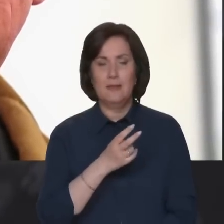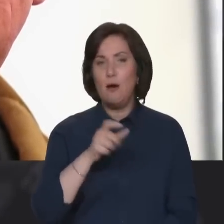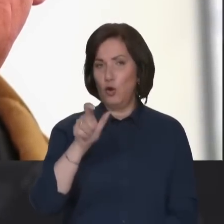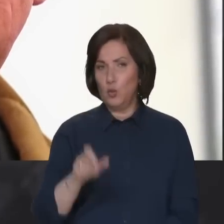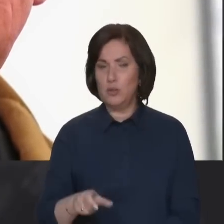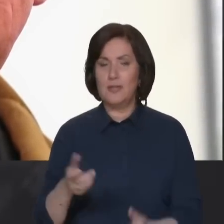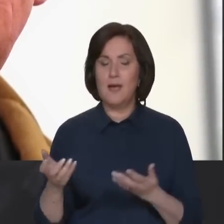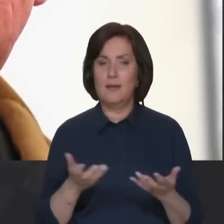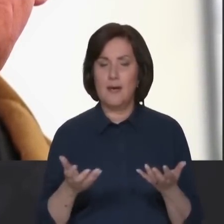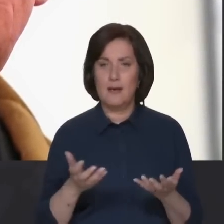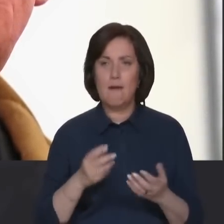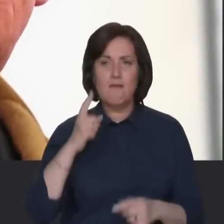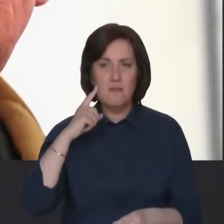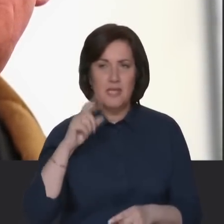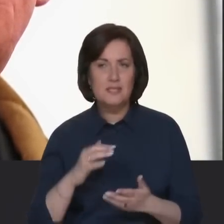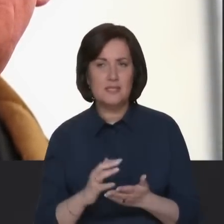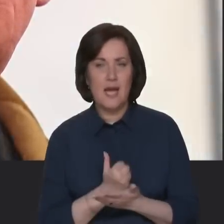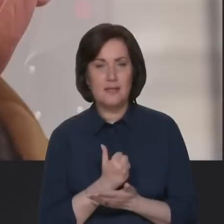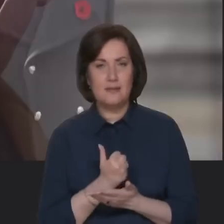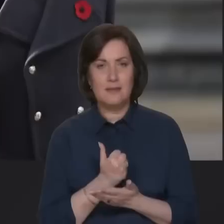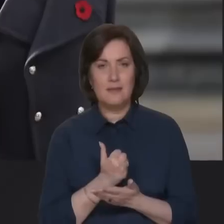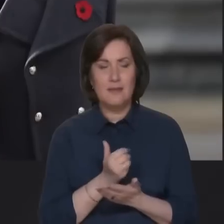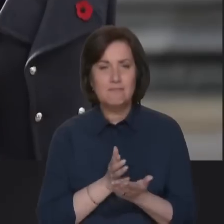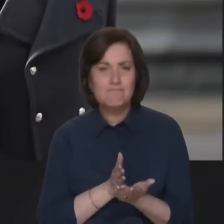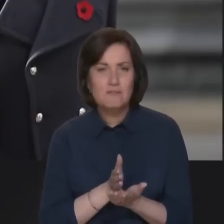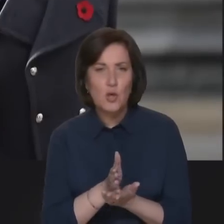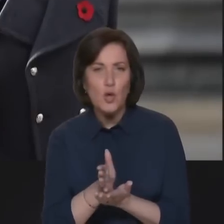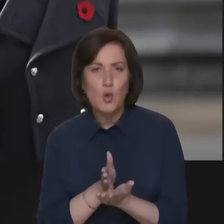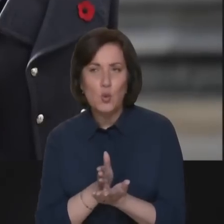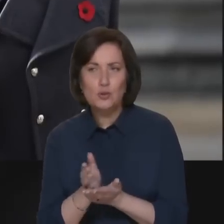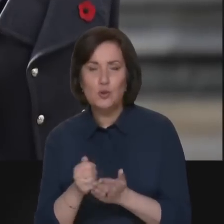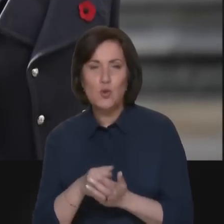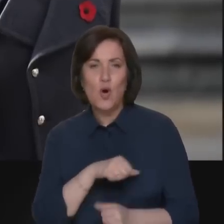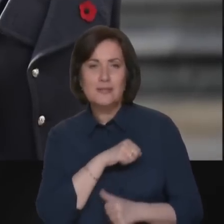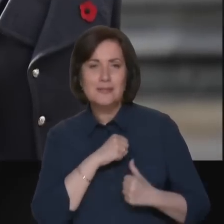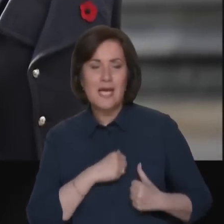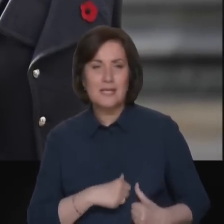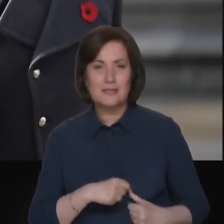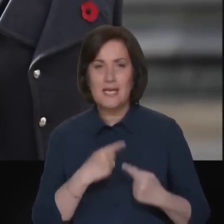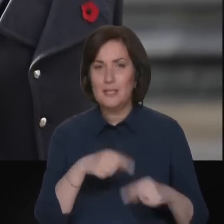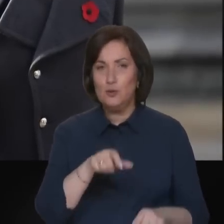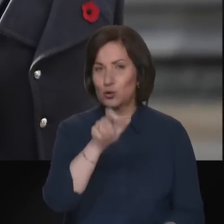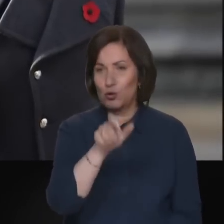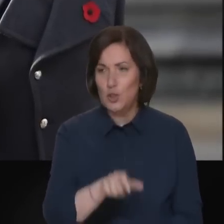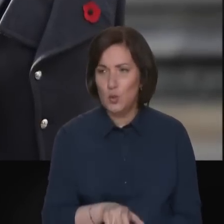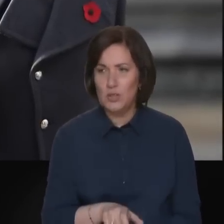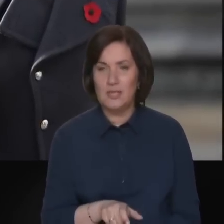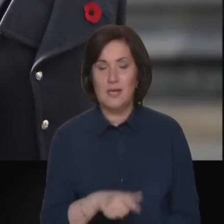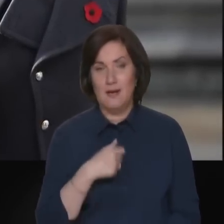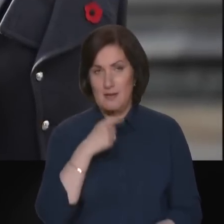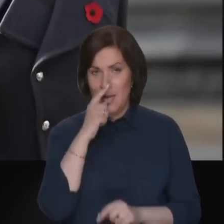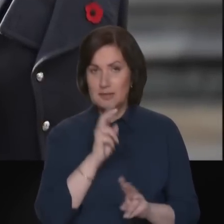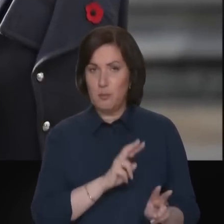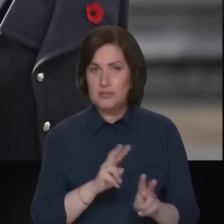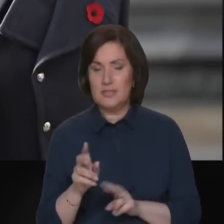яка вміє знайти ключик до серця будь-якої іншої людини. І також я спостерігала